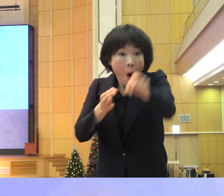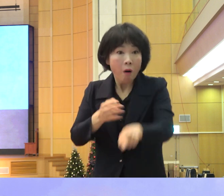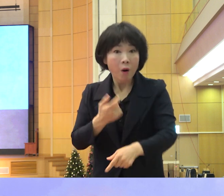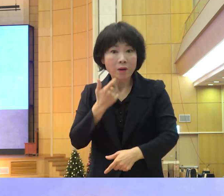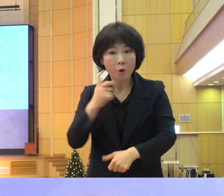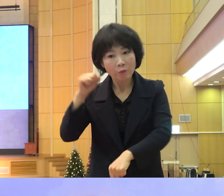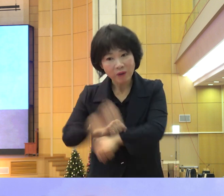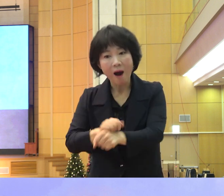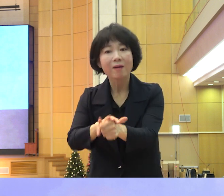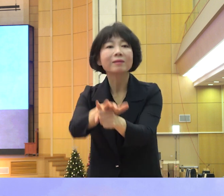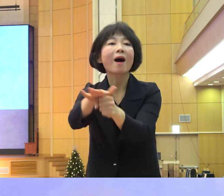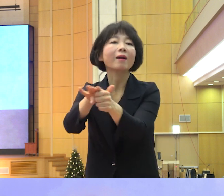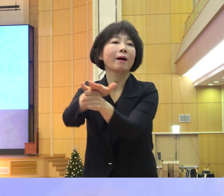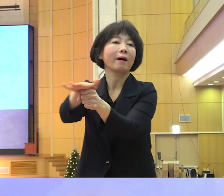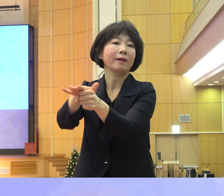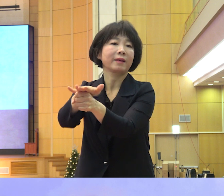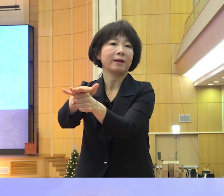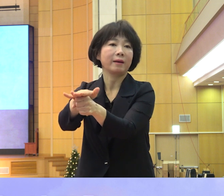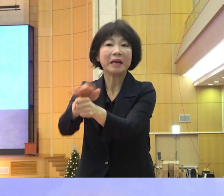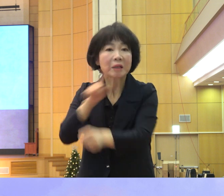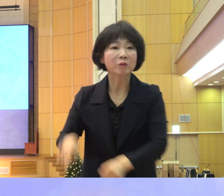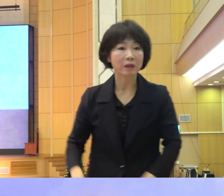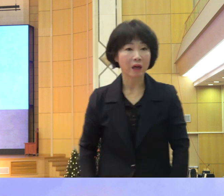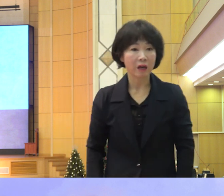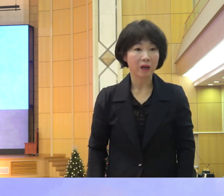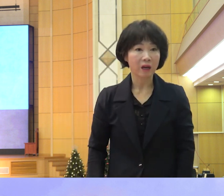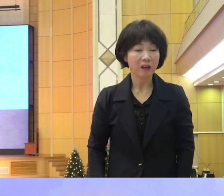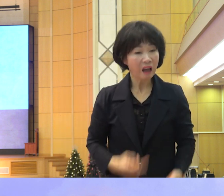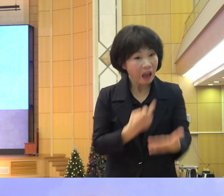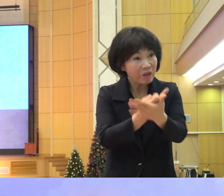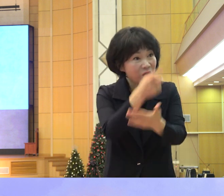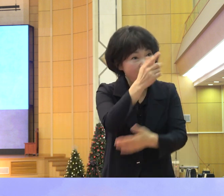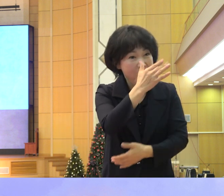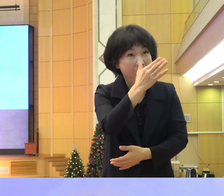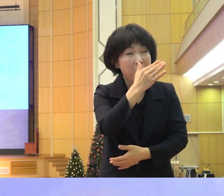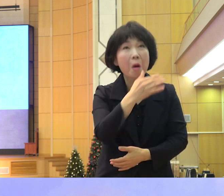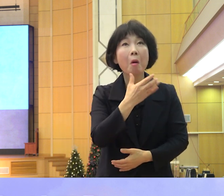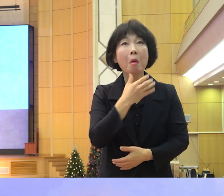축복받는 것만큼은 절대 양보하면 안 돼요. 그는 에서 같은